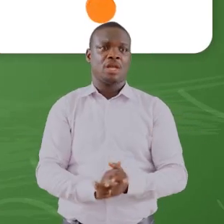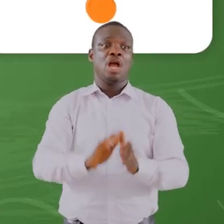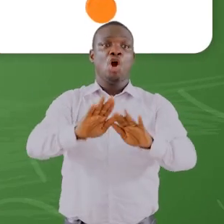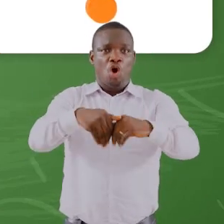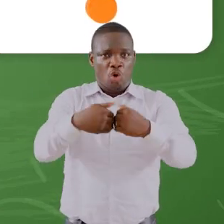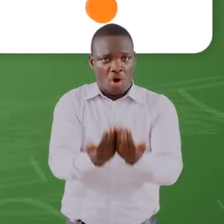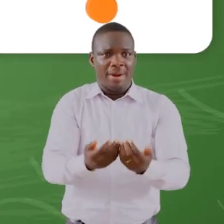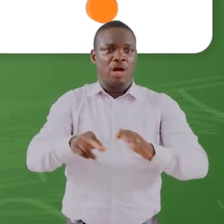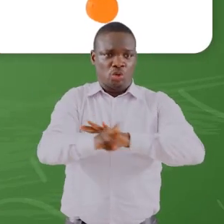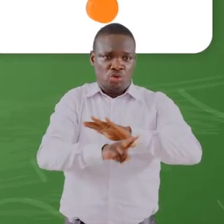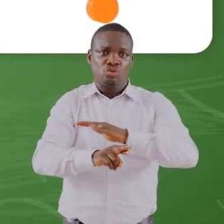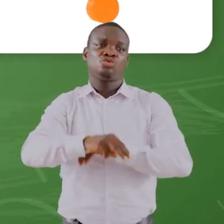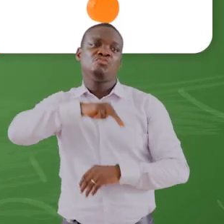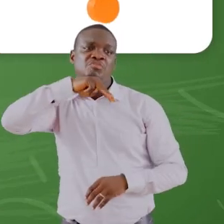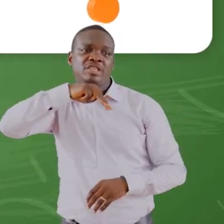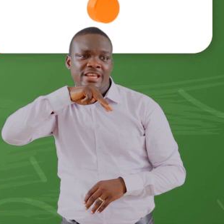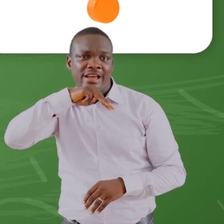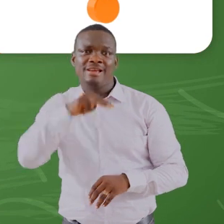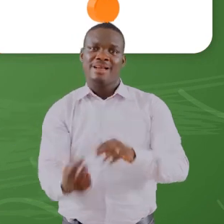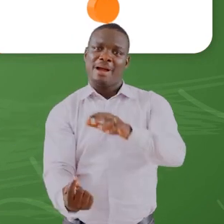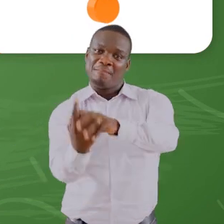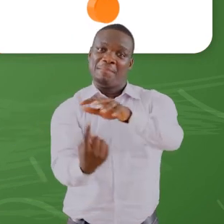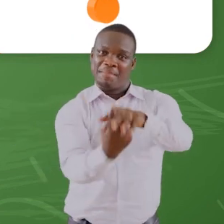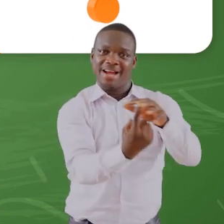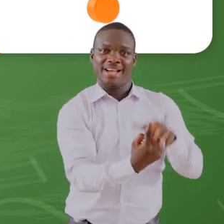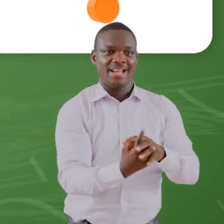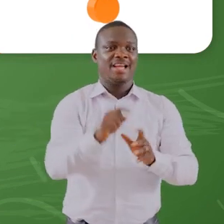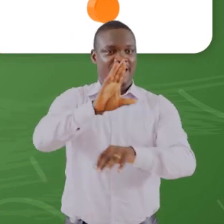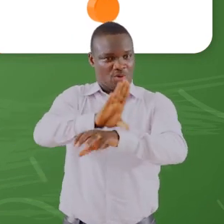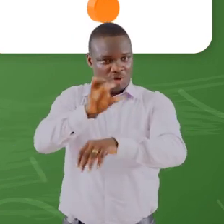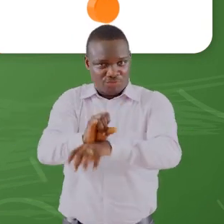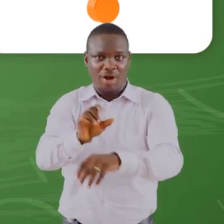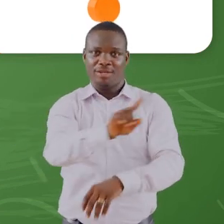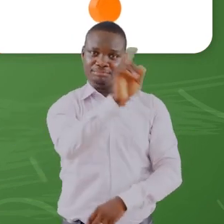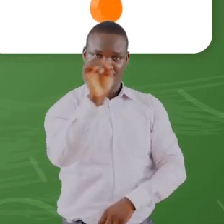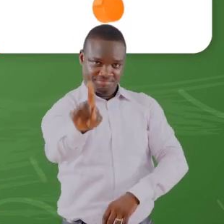minières se mettent-elles en place en Côte d'Ivoire?